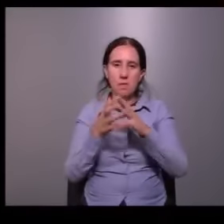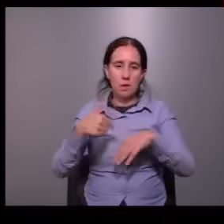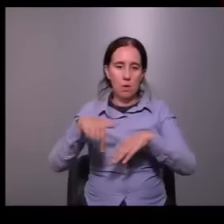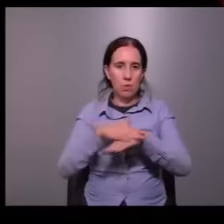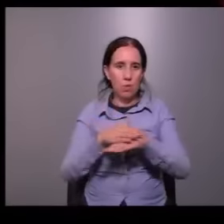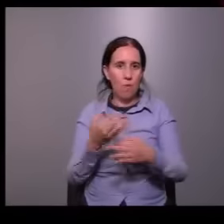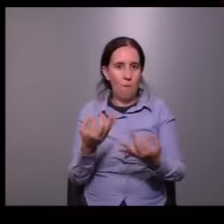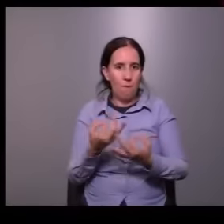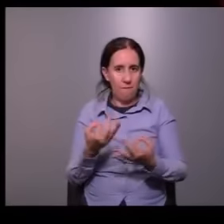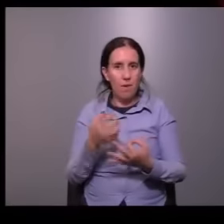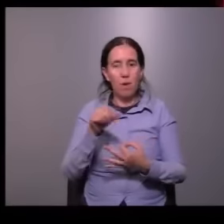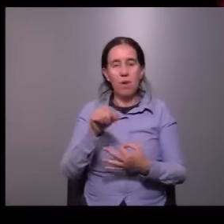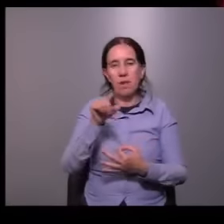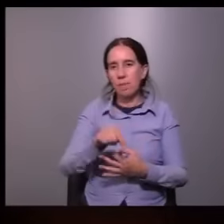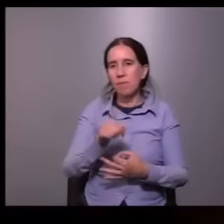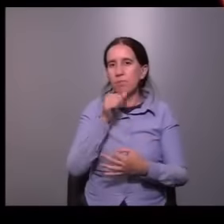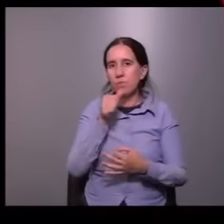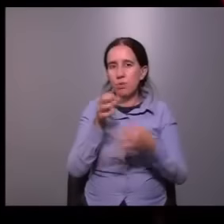tuo seno, Gesù.